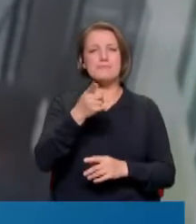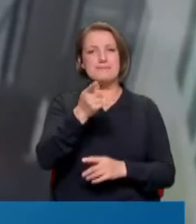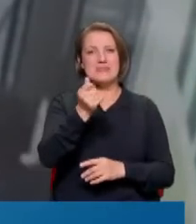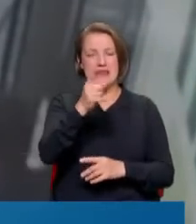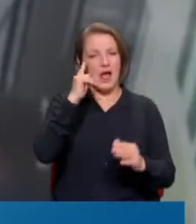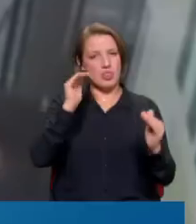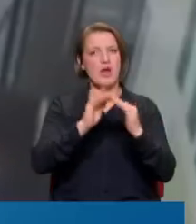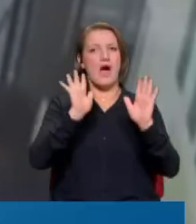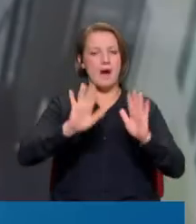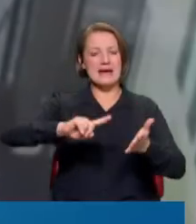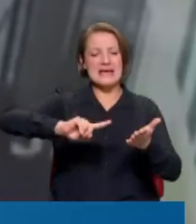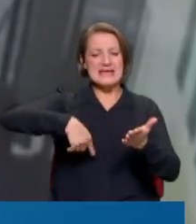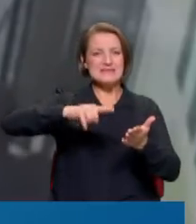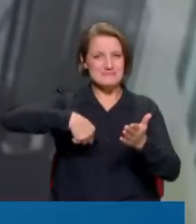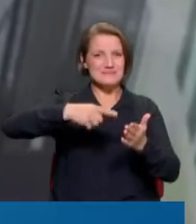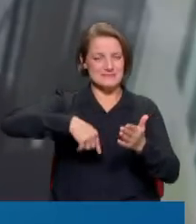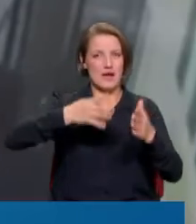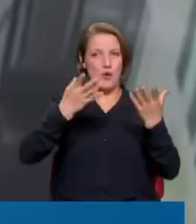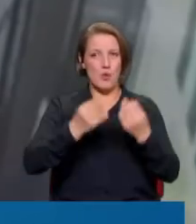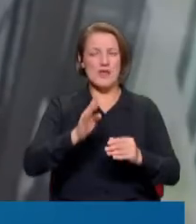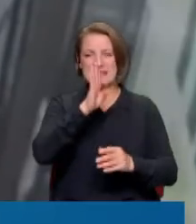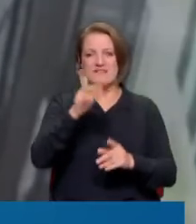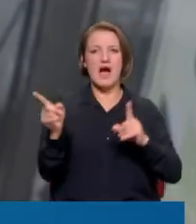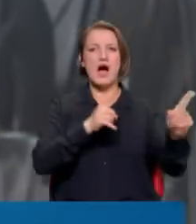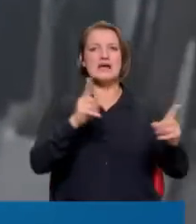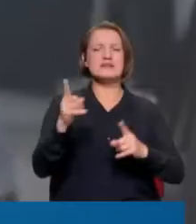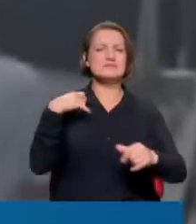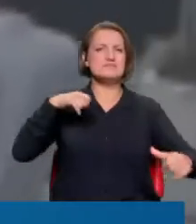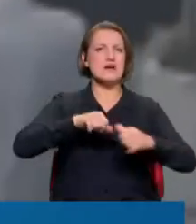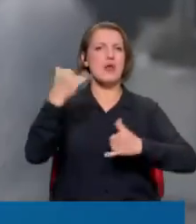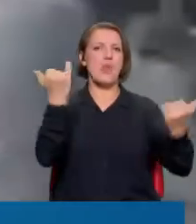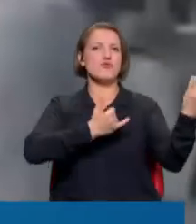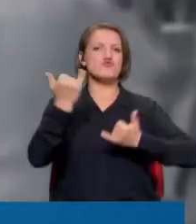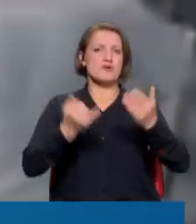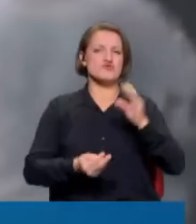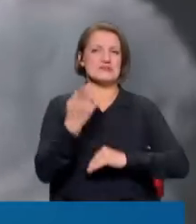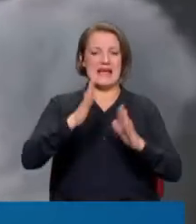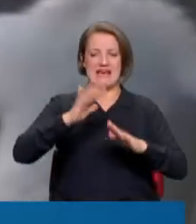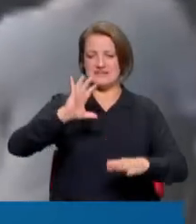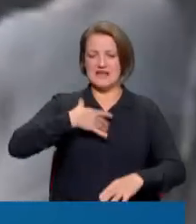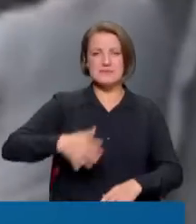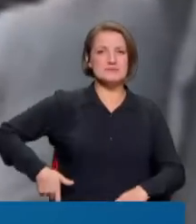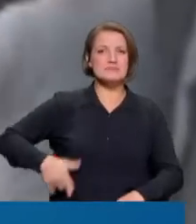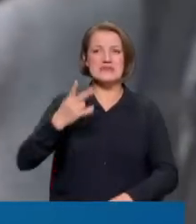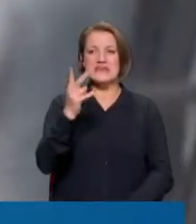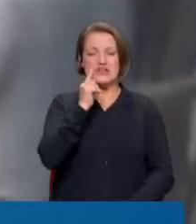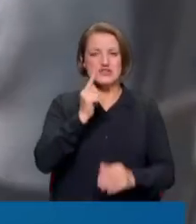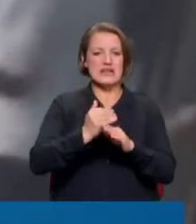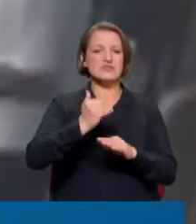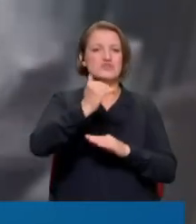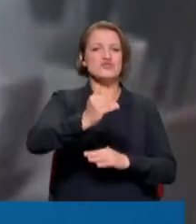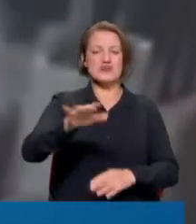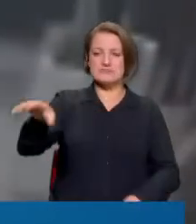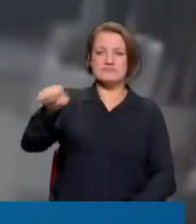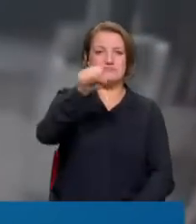anlaştı ancak imza aşamasına gelindiğinde taraflar arasında yeniden tartışma çıktı ev sahibi yanındaki iki kişiyle dışarı